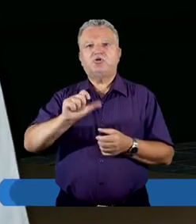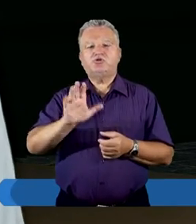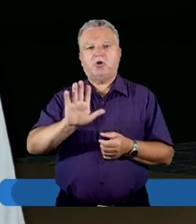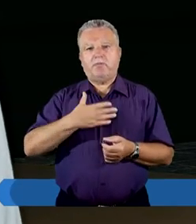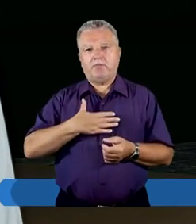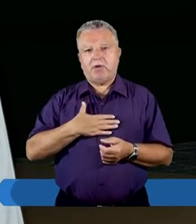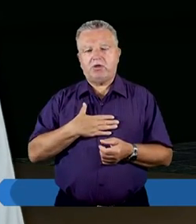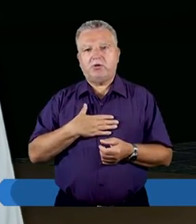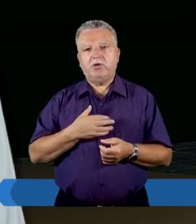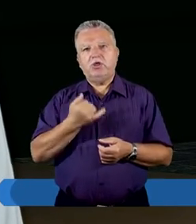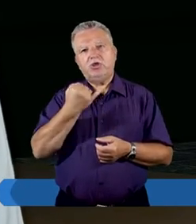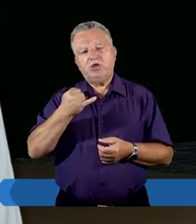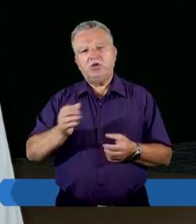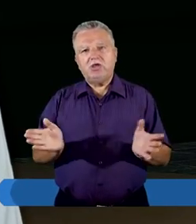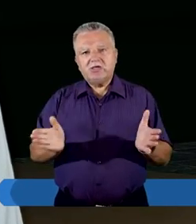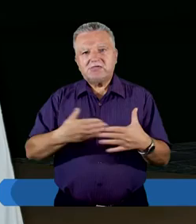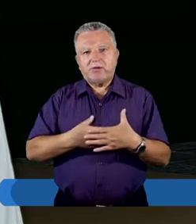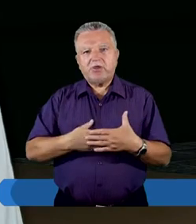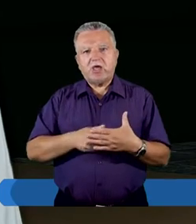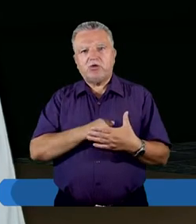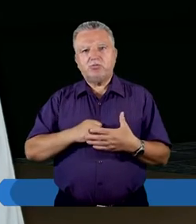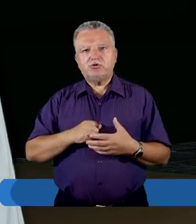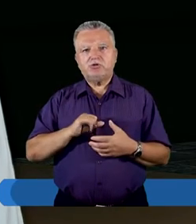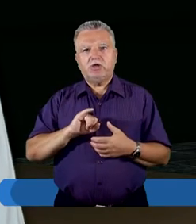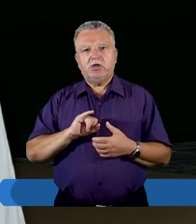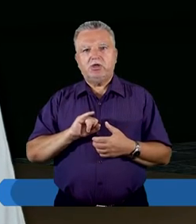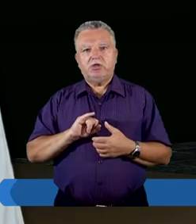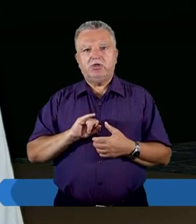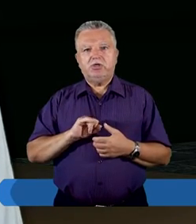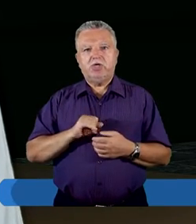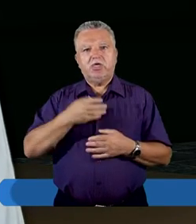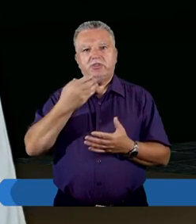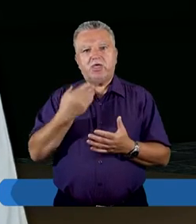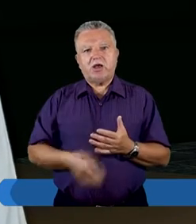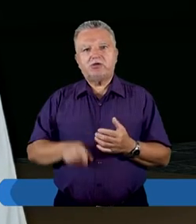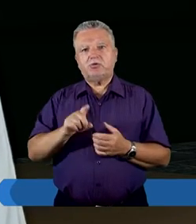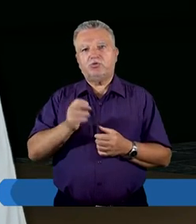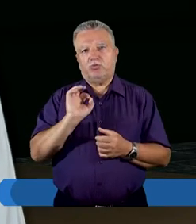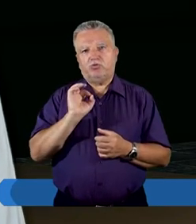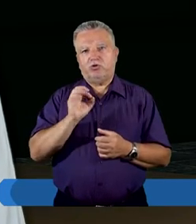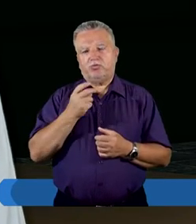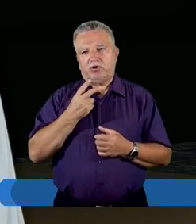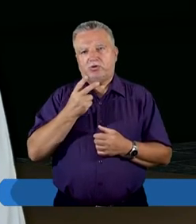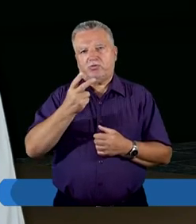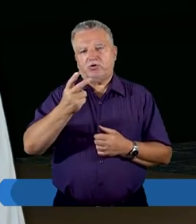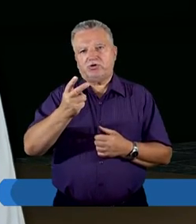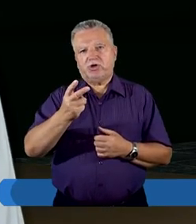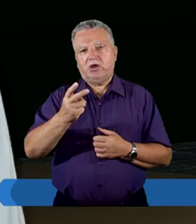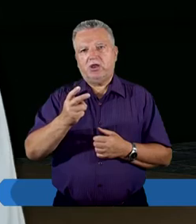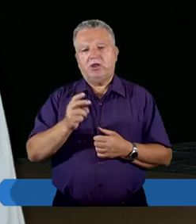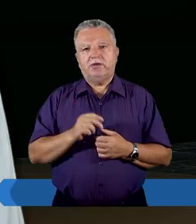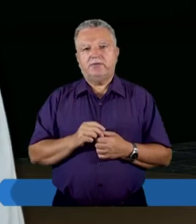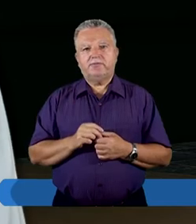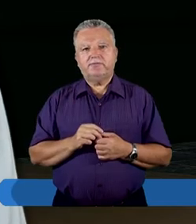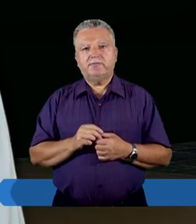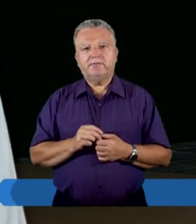zostają, zamykają się i mimo wszystko twierdzę, że ci, którzy patrzą w tą perspektywę dobrą, potrafią realizować pewne cele niż